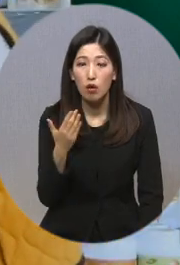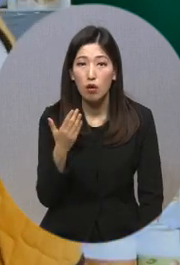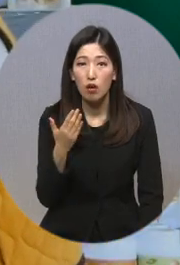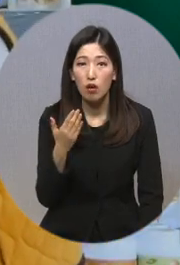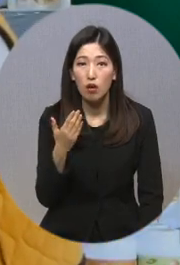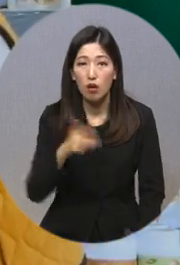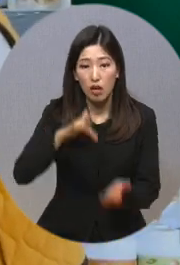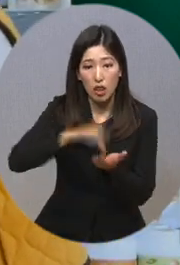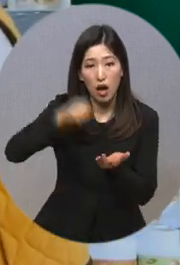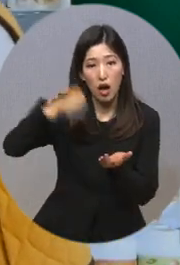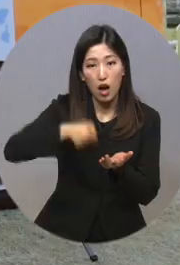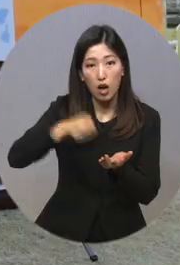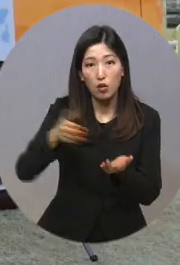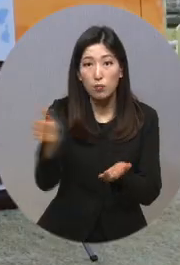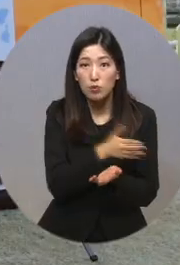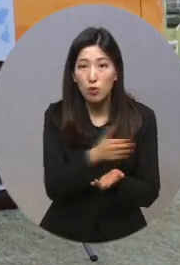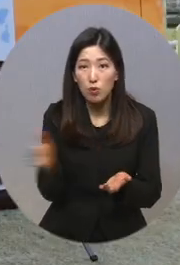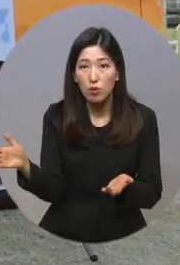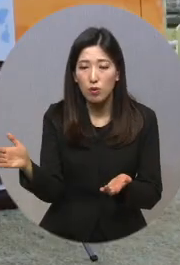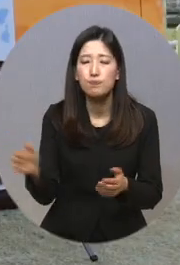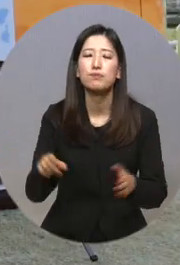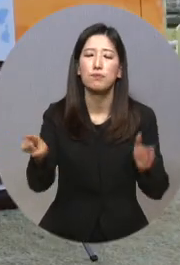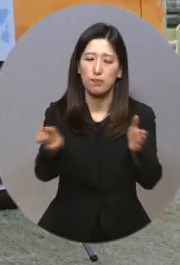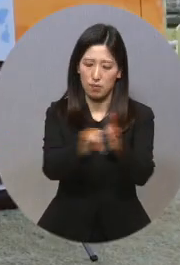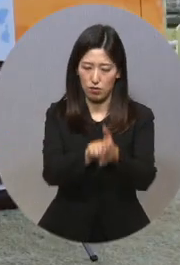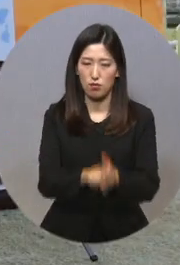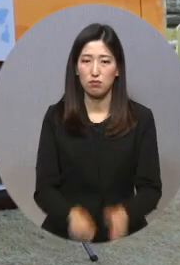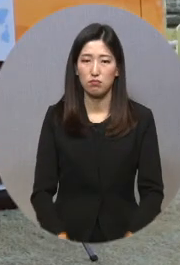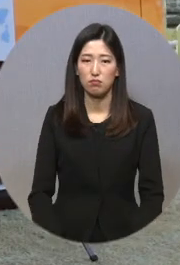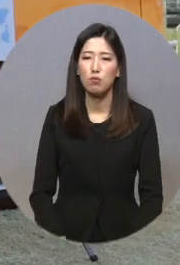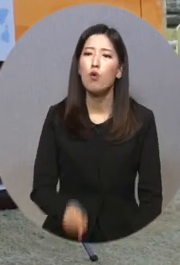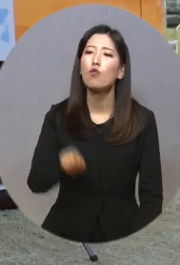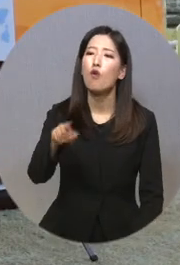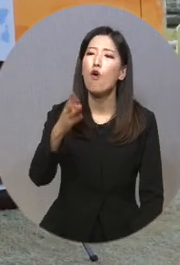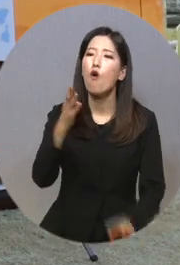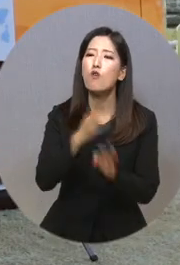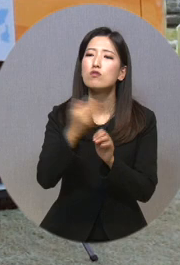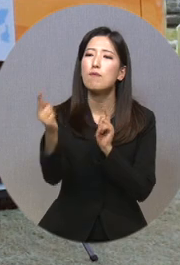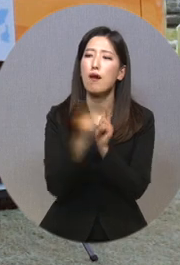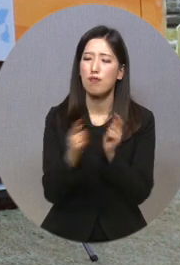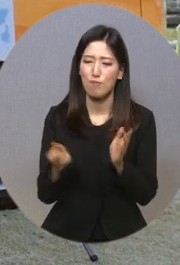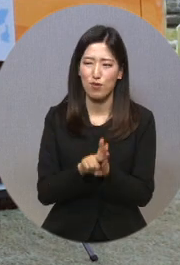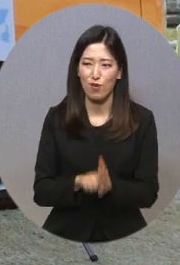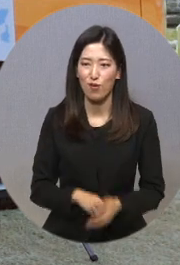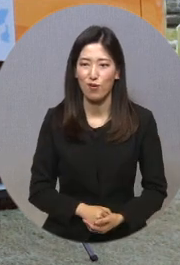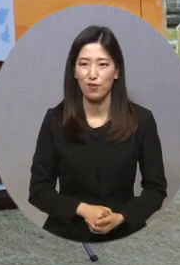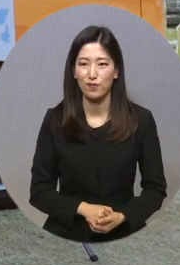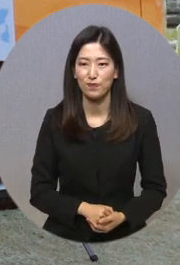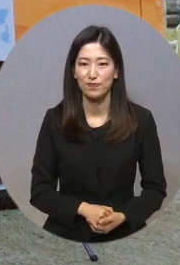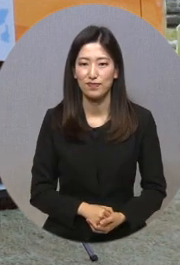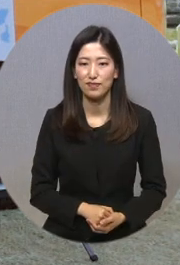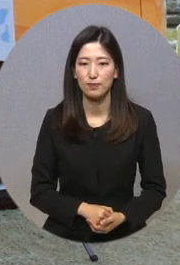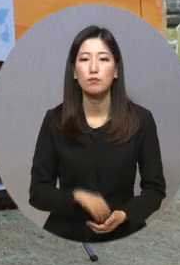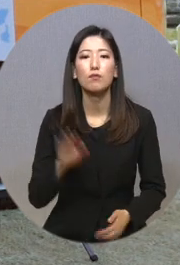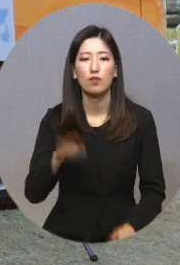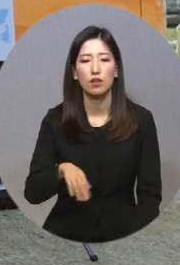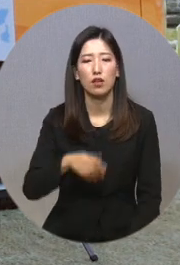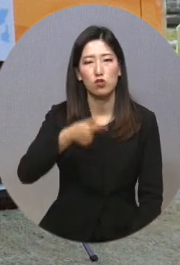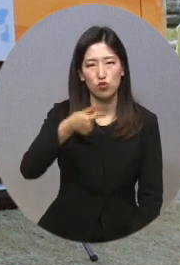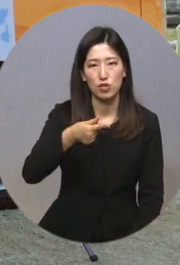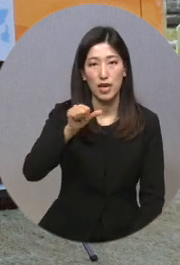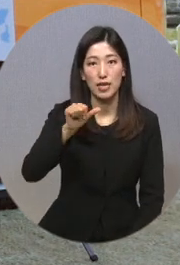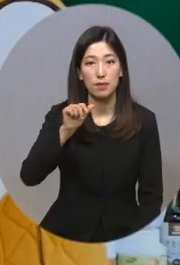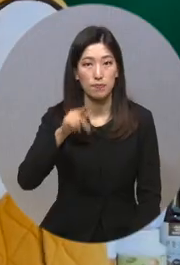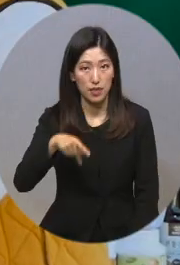안 쳐요? 믿고 드세요. 믿고요? 저희 GAP 제가 언제 봤다고 믿어요? 저희 그 토마토가 GAP 인증 토마토라